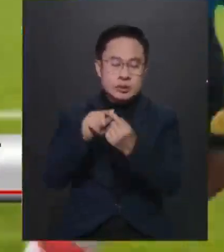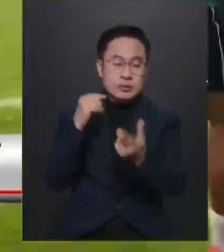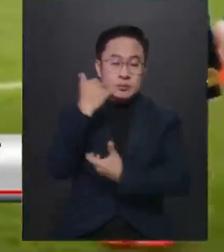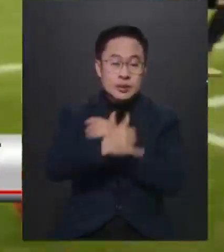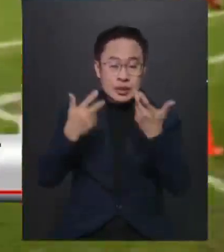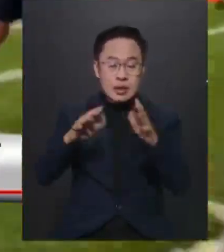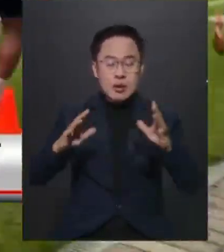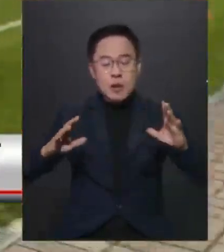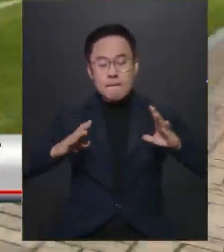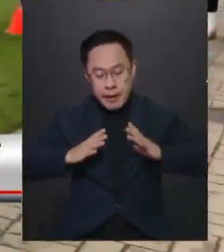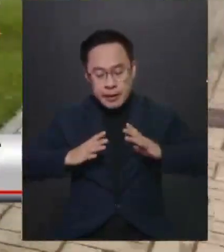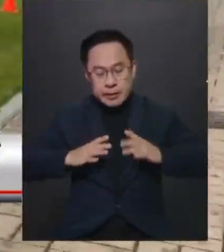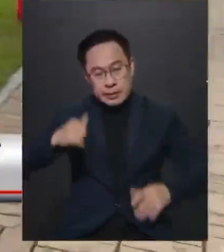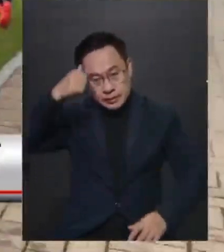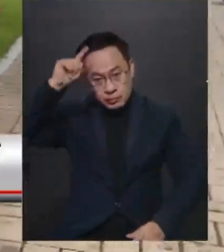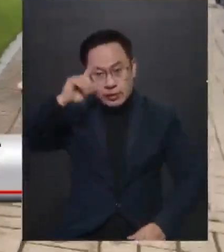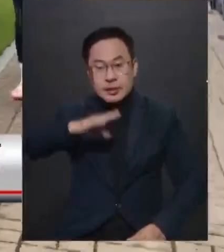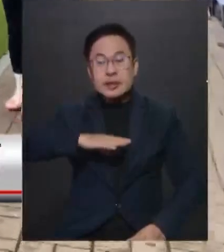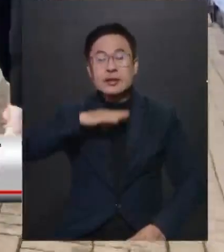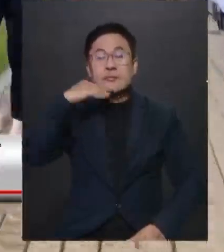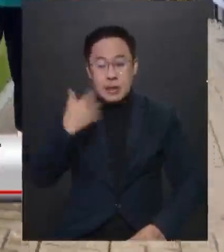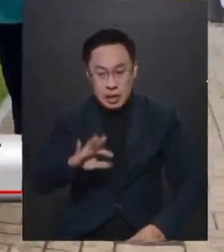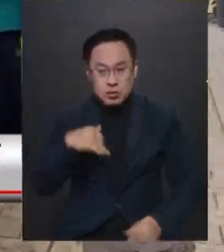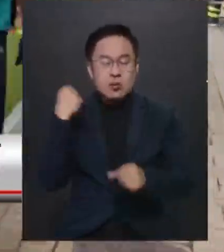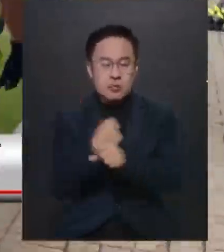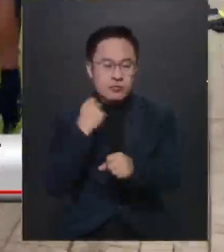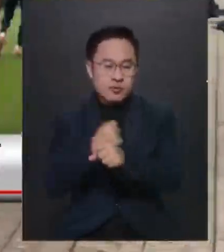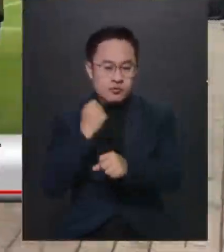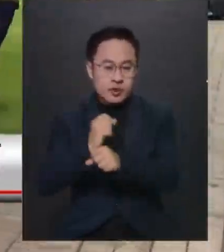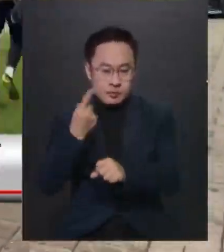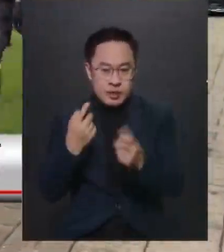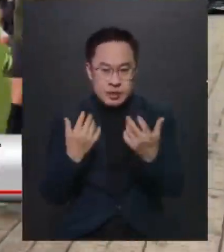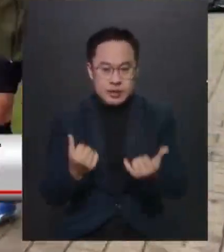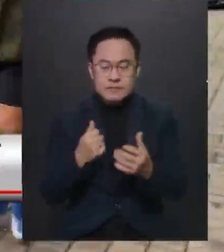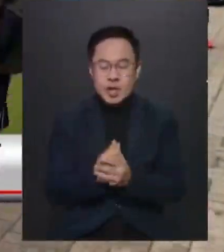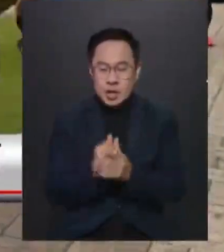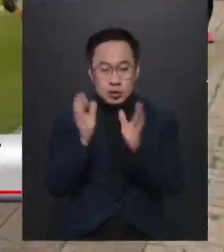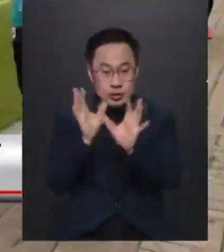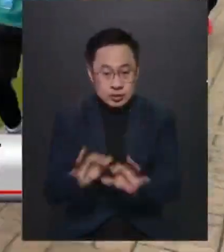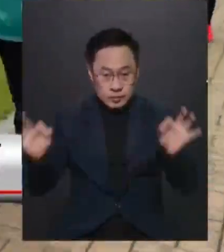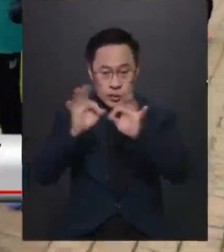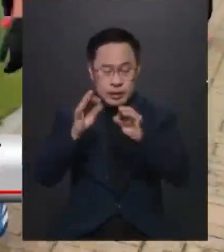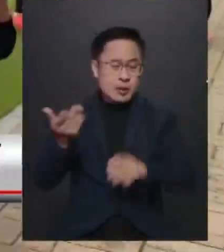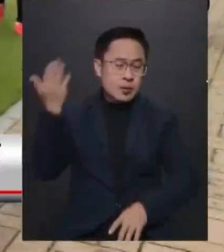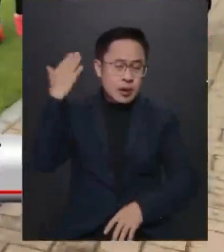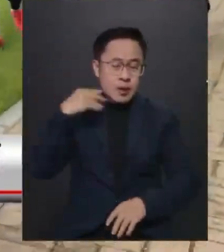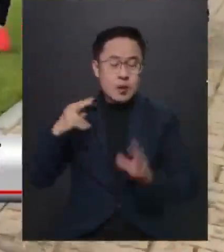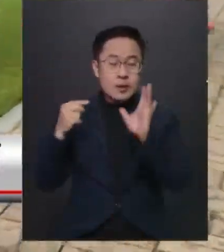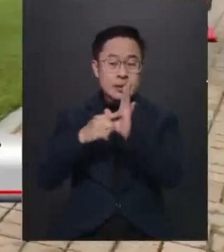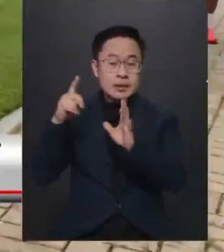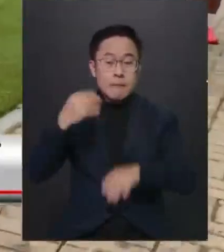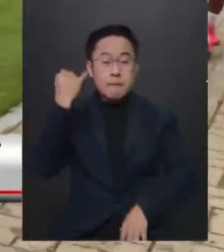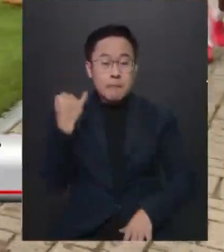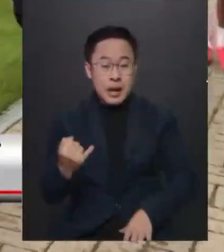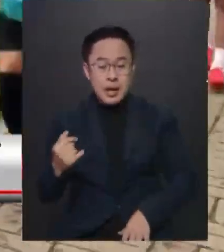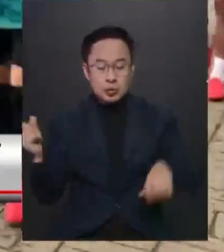ทีมครับว่าให้ลืมความพ่ายแพ้ในเกมแรกออกไปแล้วก็กลับมาสู้กันใหม่อยากจะทำให้ดีมากขึ้นในเกมนี้นะครับส่วนธีรศักดิ์เผยพิม